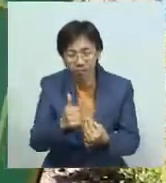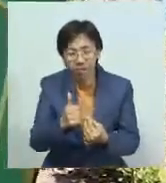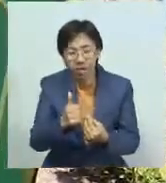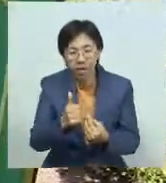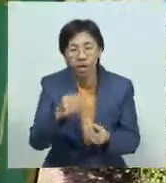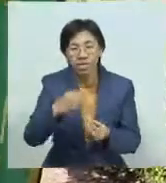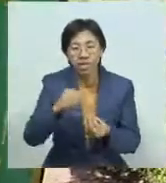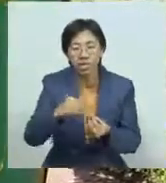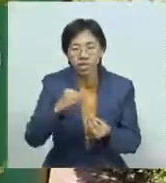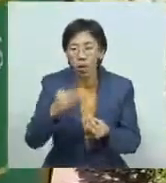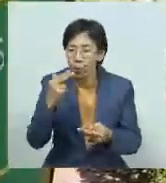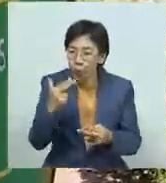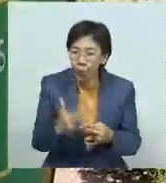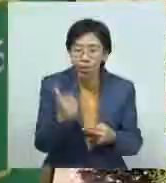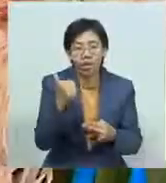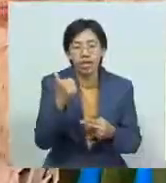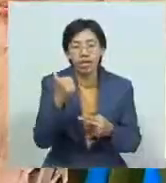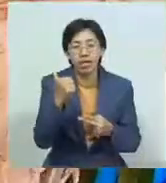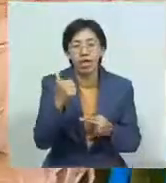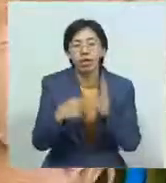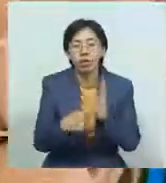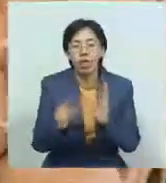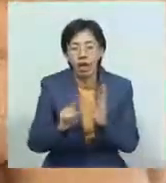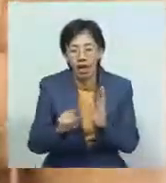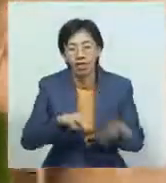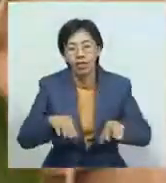จังหวัดฉะเชิงเทรารวมทั้งในเขตพื้นที่ยกตัวอย่างที่เราม